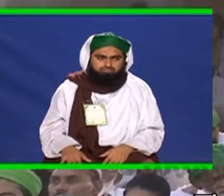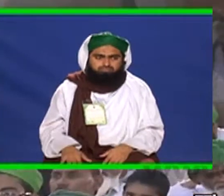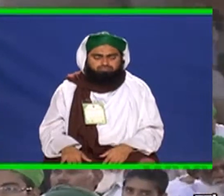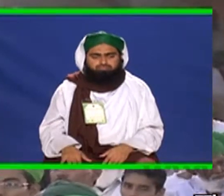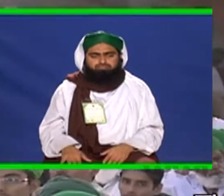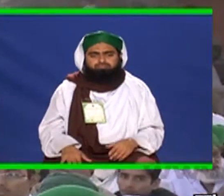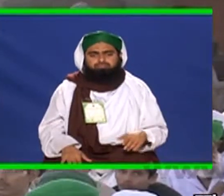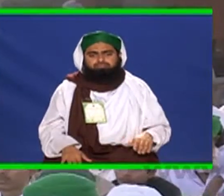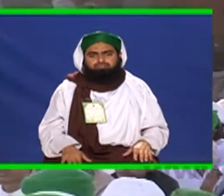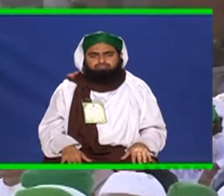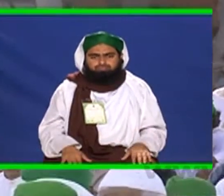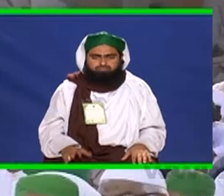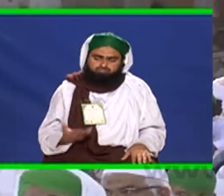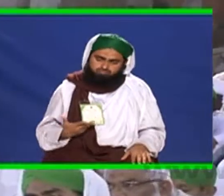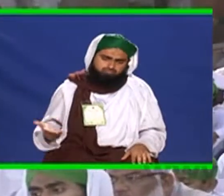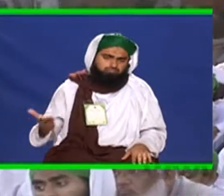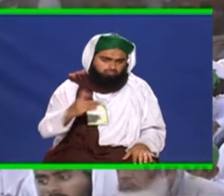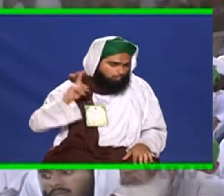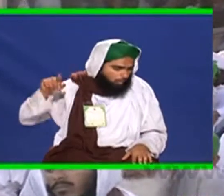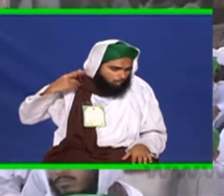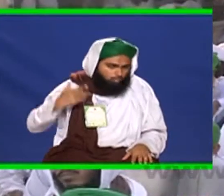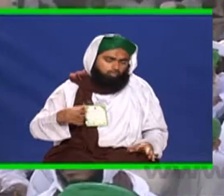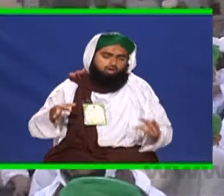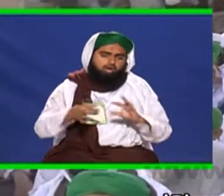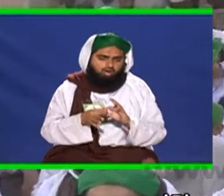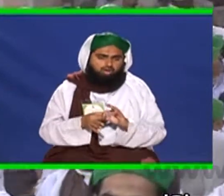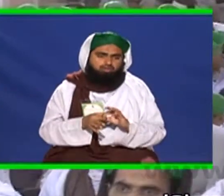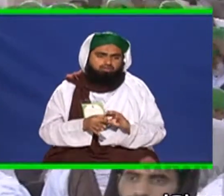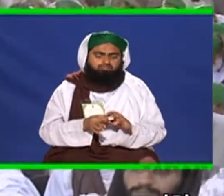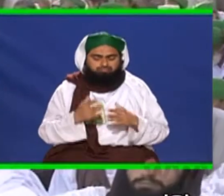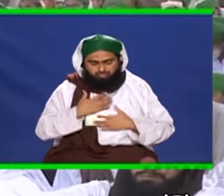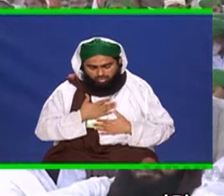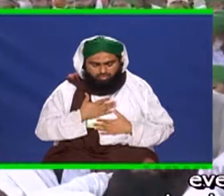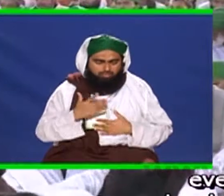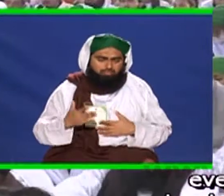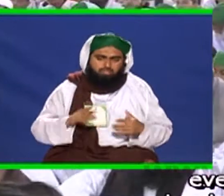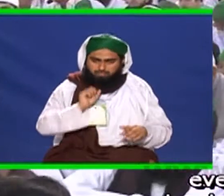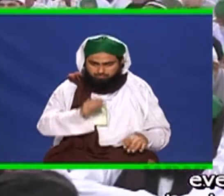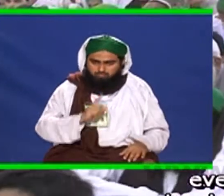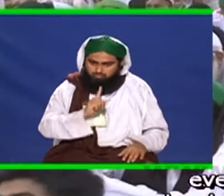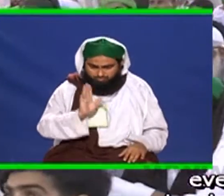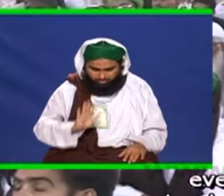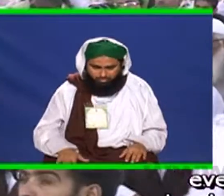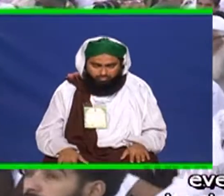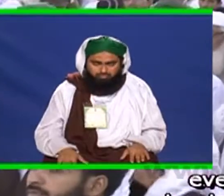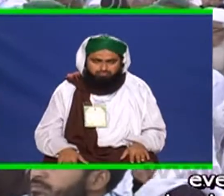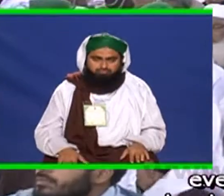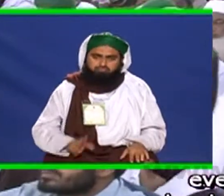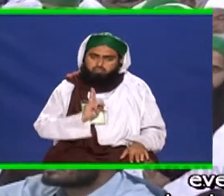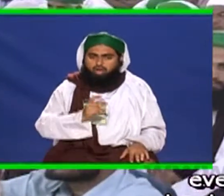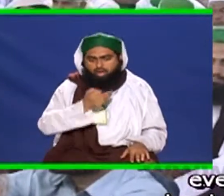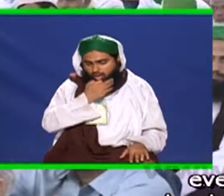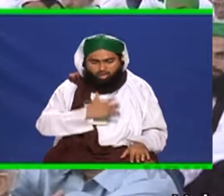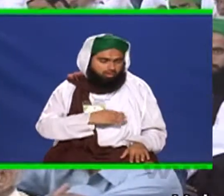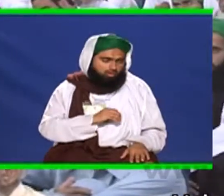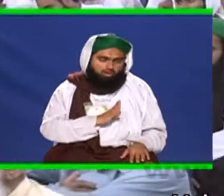سے غلام نہیں ہوتے، یوں تو ہر ایک غلام ایک دوسرے کا صاحب غلام حاضر ہے تو ہر ایک کہتا ہے، اگر کہ مطلب بات ایک بھی نہیں